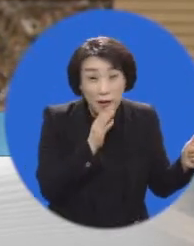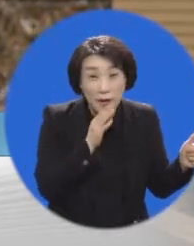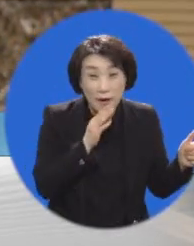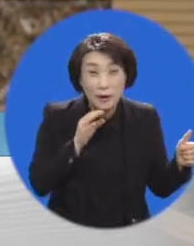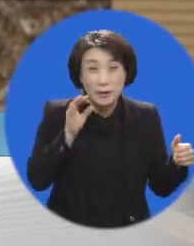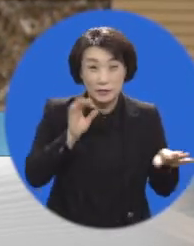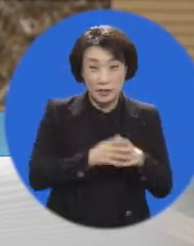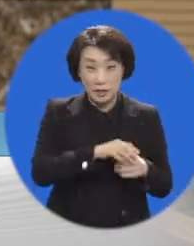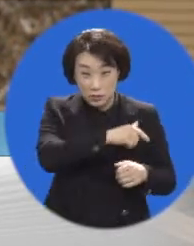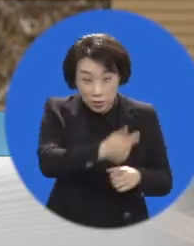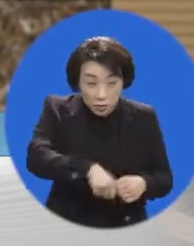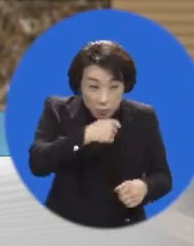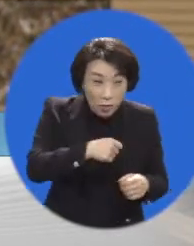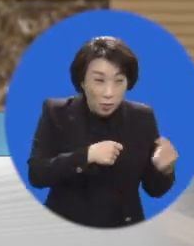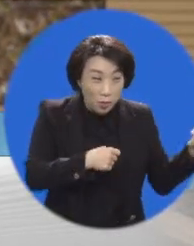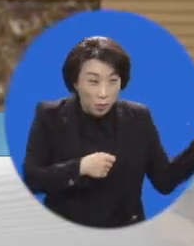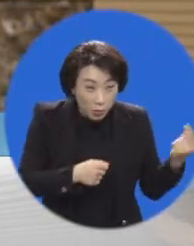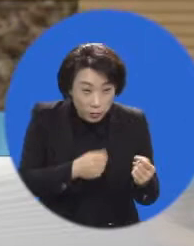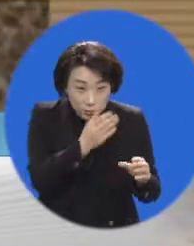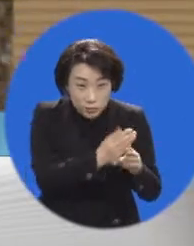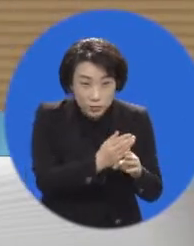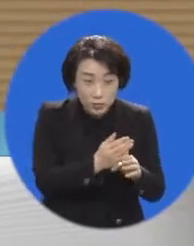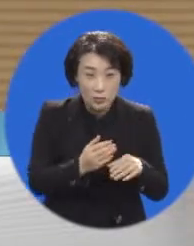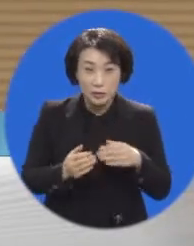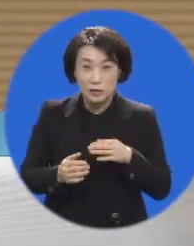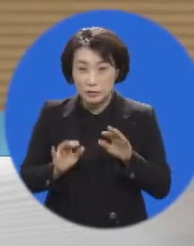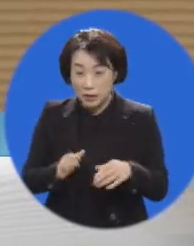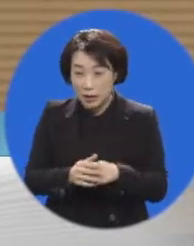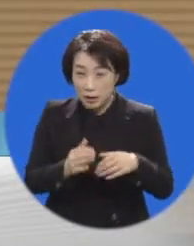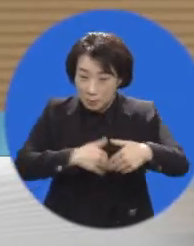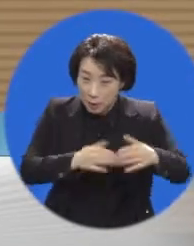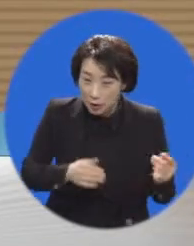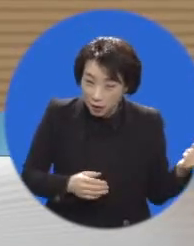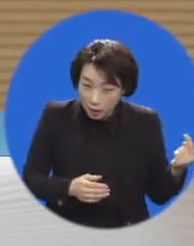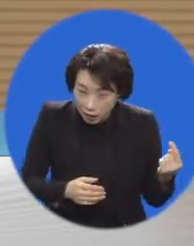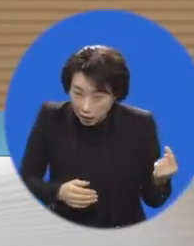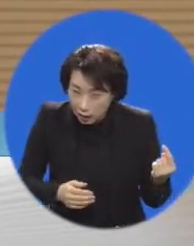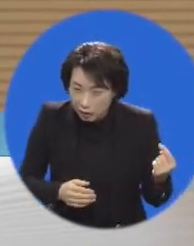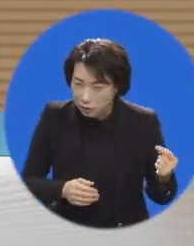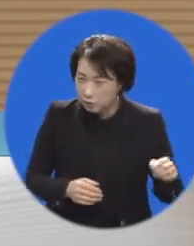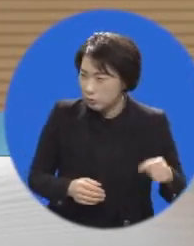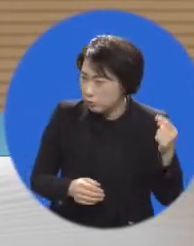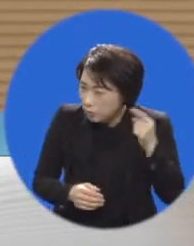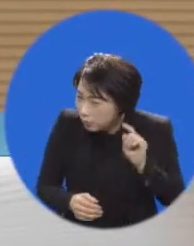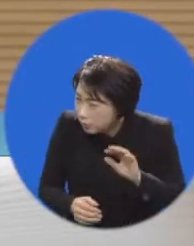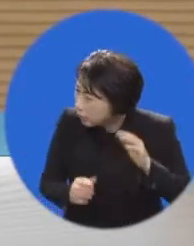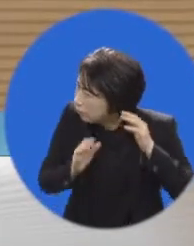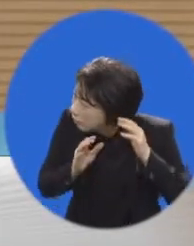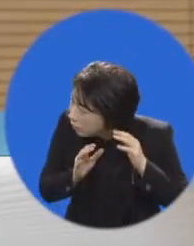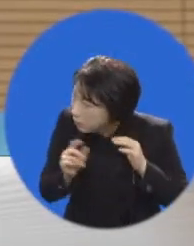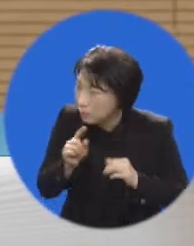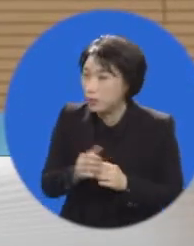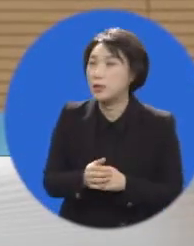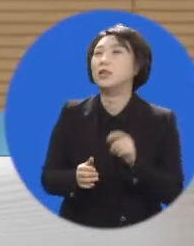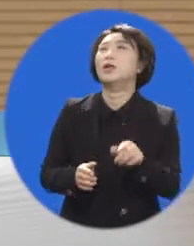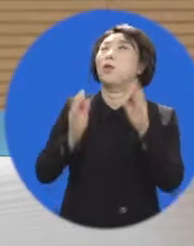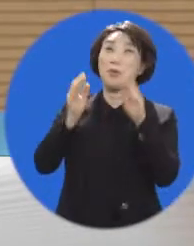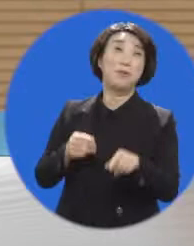저녁 식사하시러 오다가 자기 방으로 들어와서 앞에 와보니까 공부는 그냥 이놈이 미친놈이네